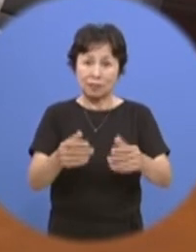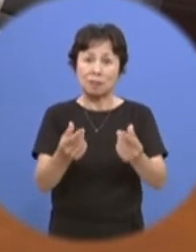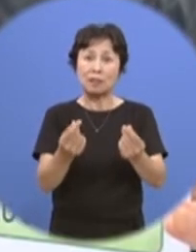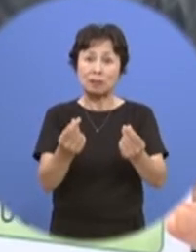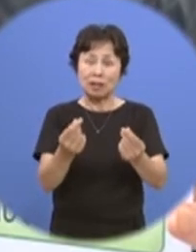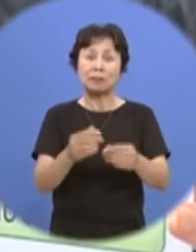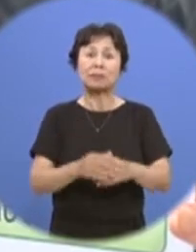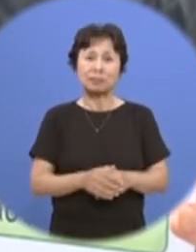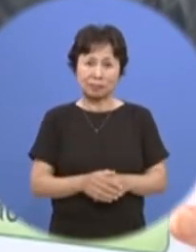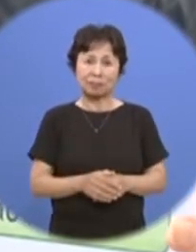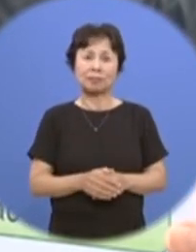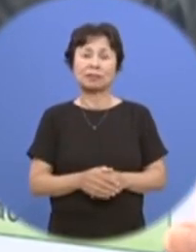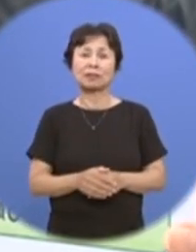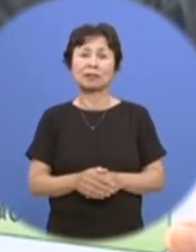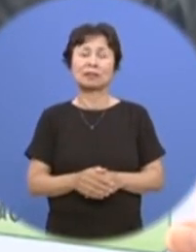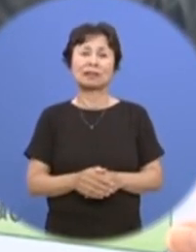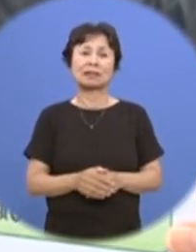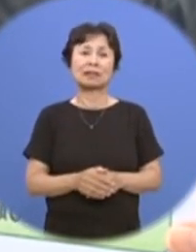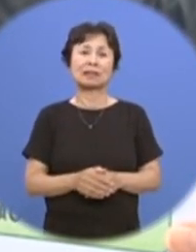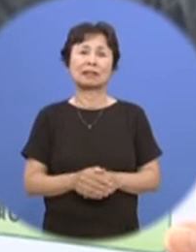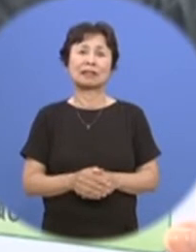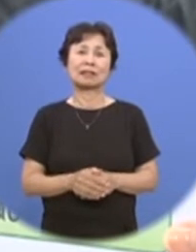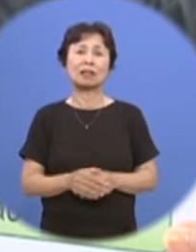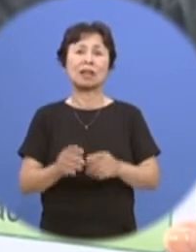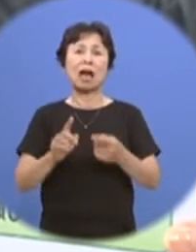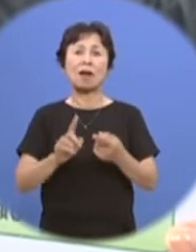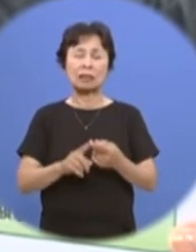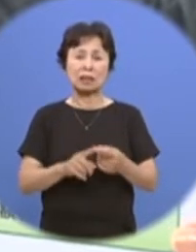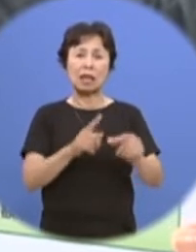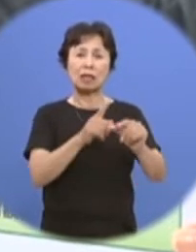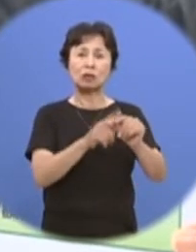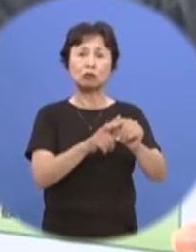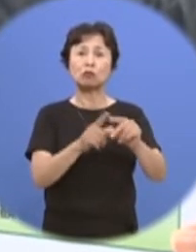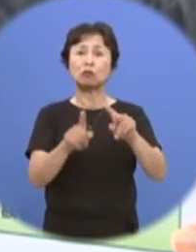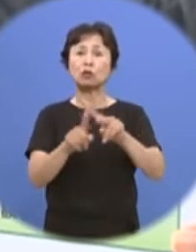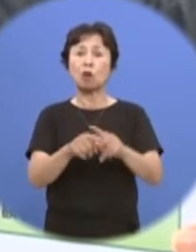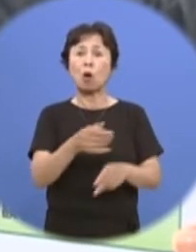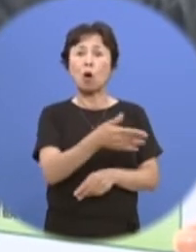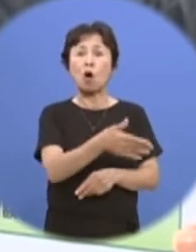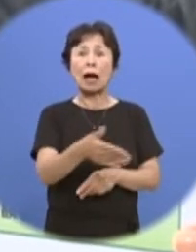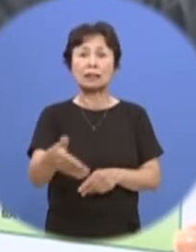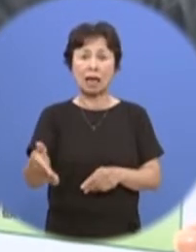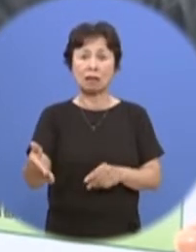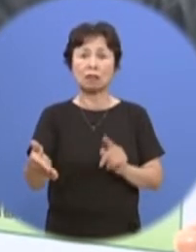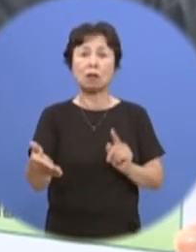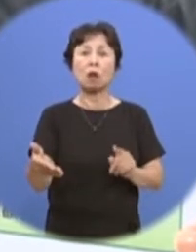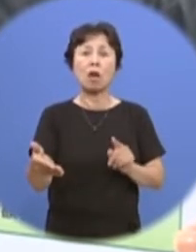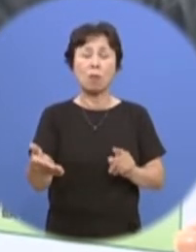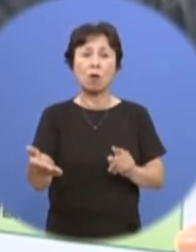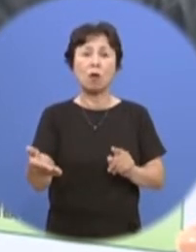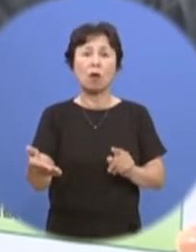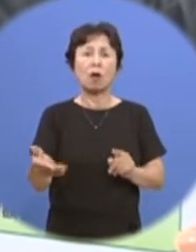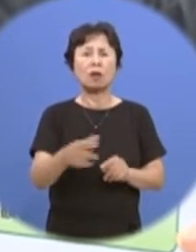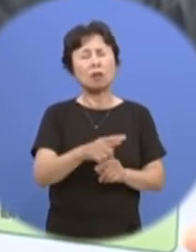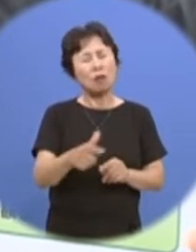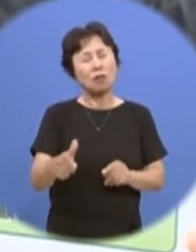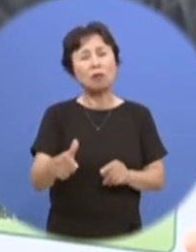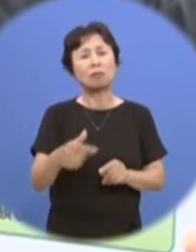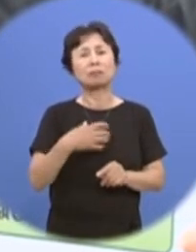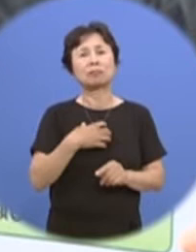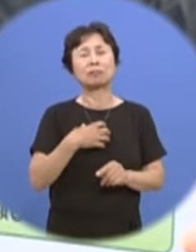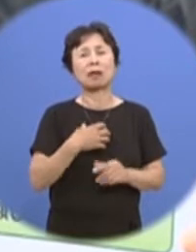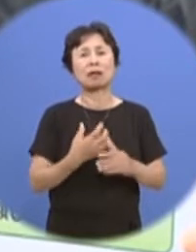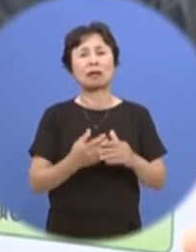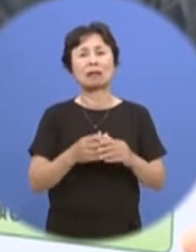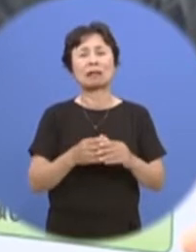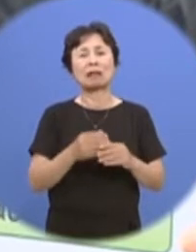ね、はい、それに合わせて中小河川、 はい、 これがやっぱりいろいろ悪さをするんですね、 はい、